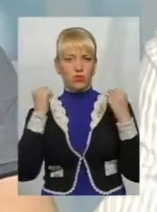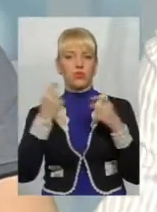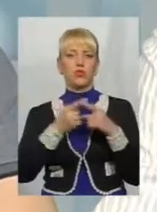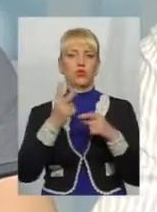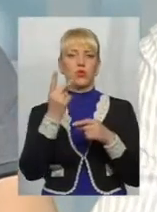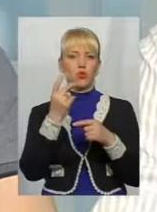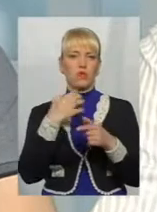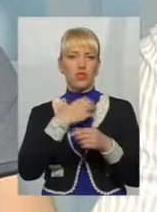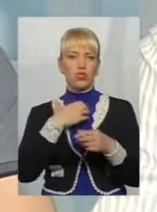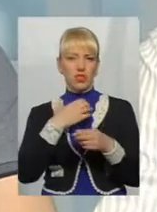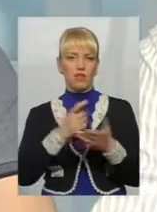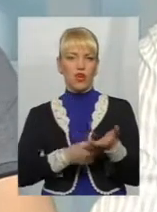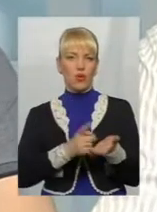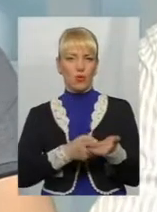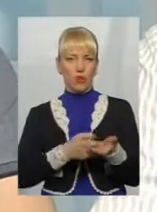аргумент.